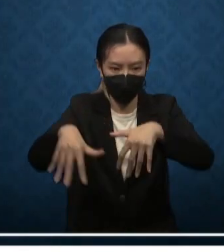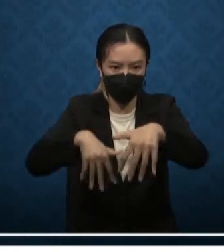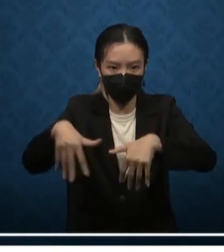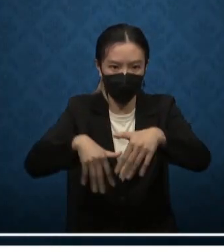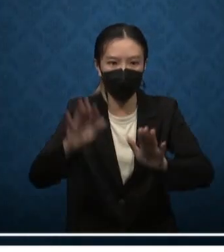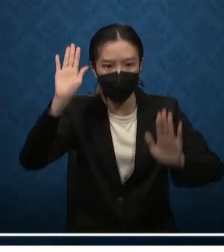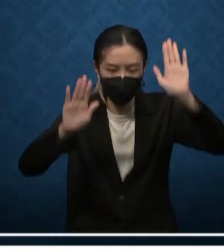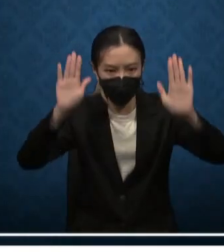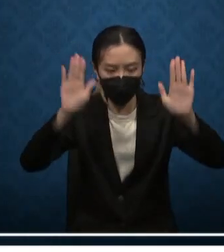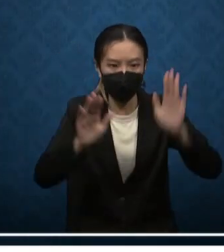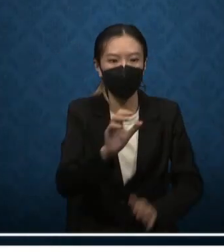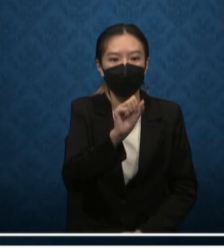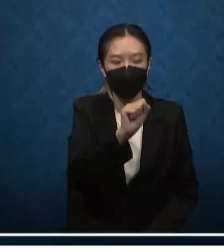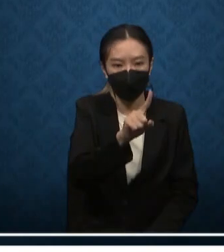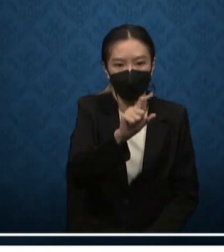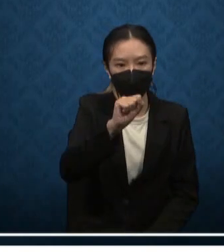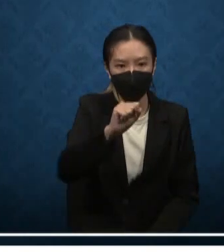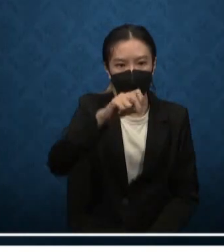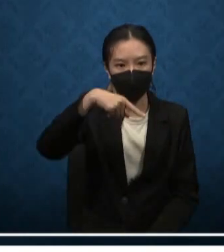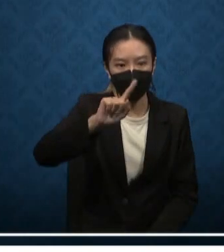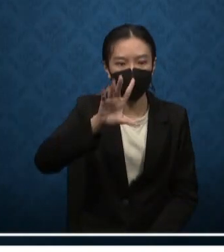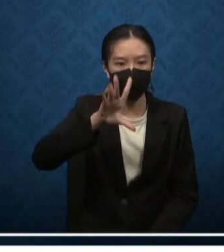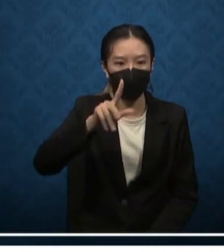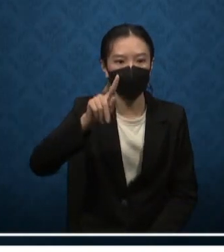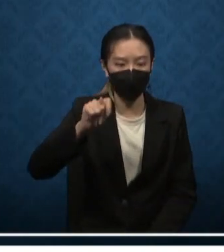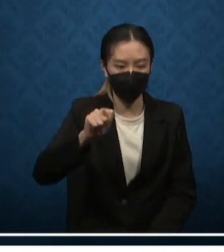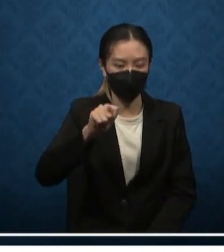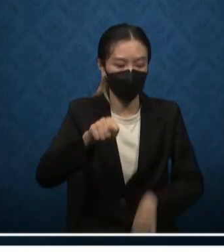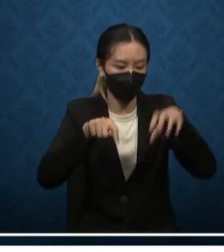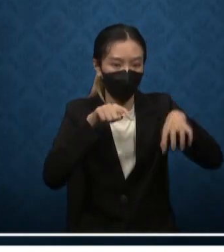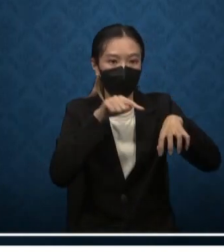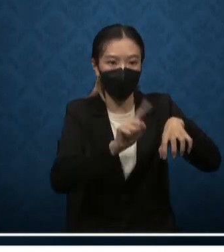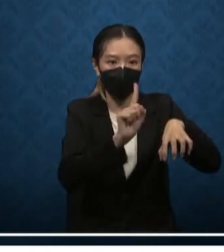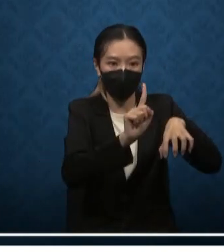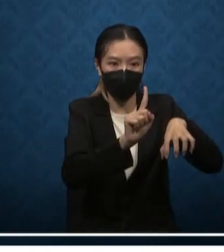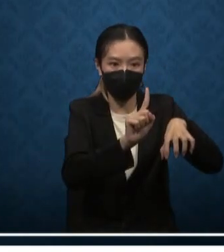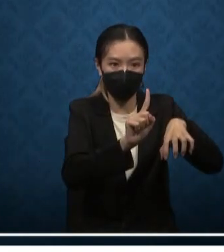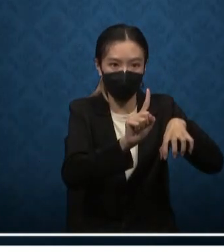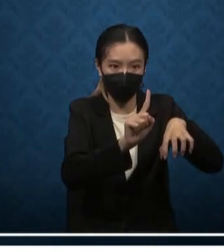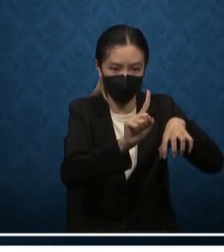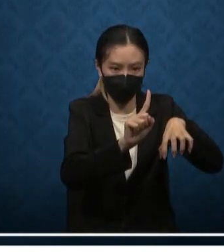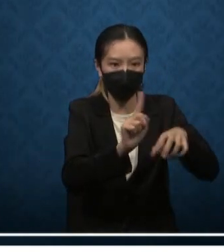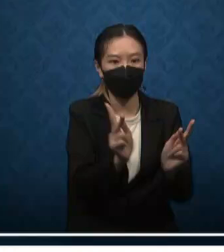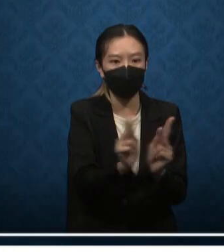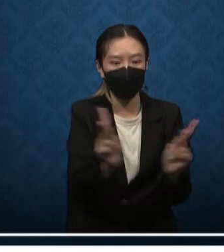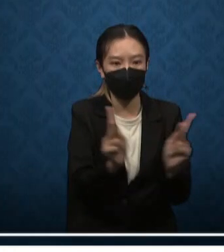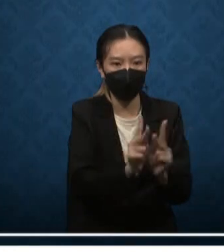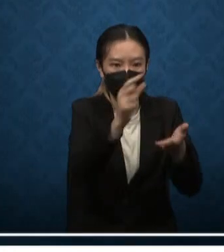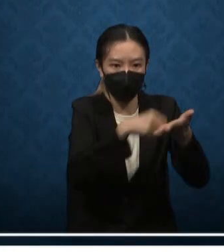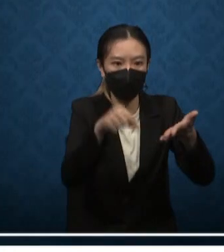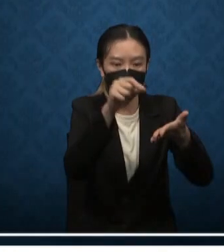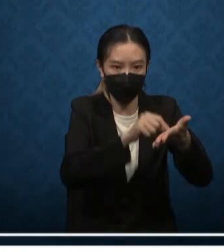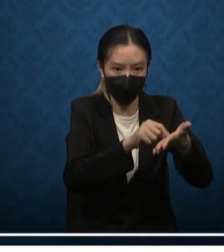หรือที่เราเรียกกันว่าสสปชค่ะหน่วยงานแรกค่ะคือสำนักงานคณะกรรมการการเลือกตั้ง